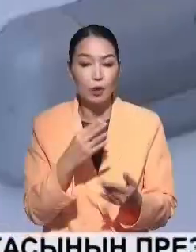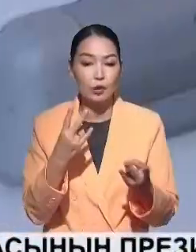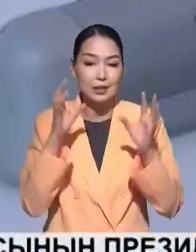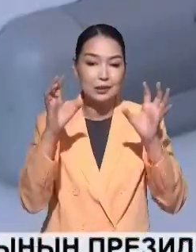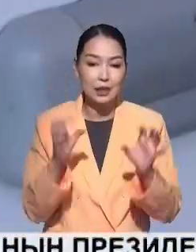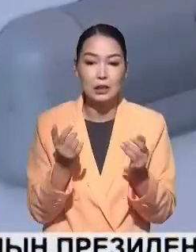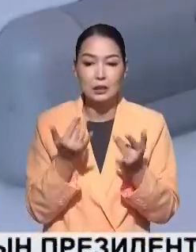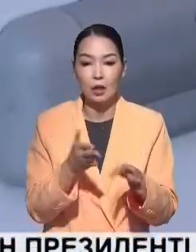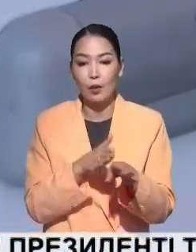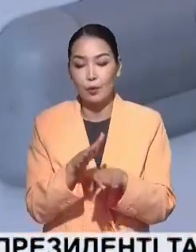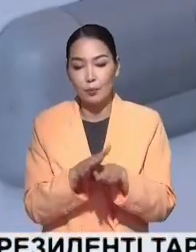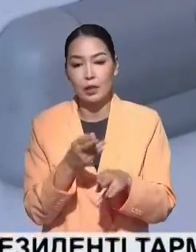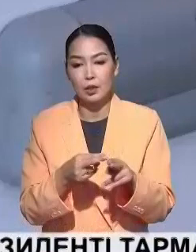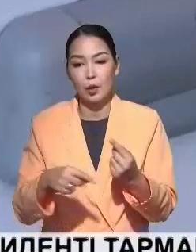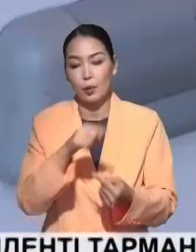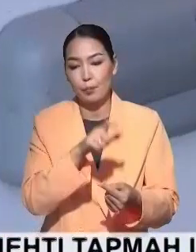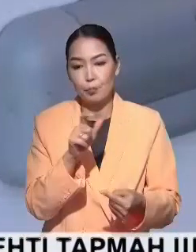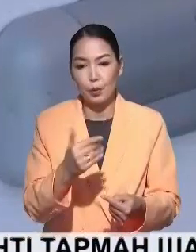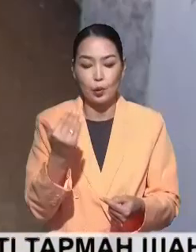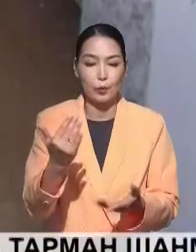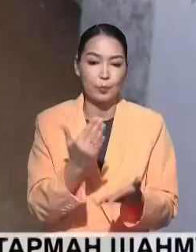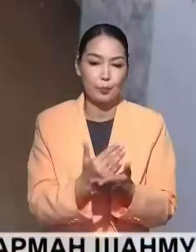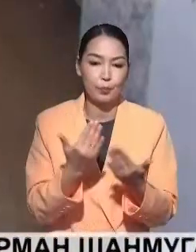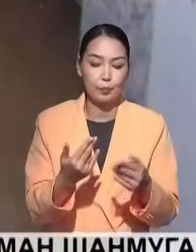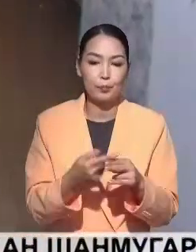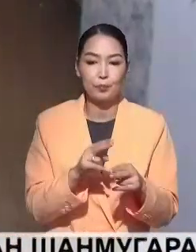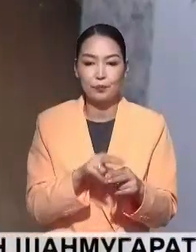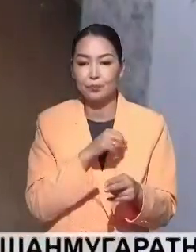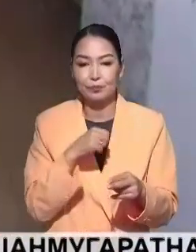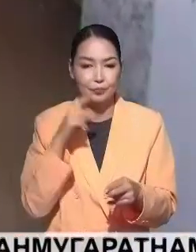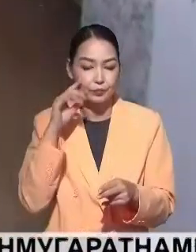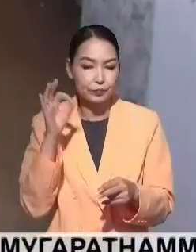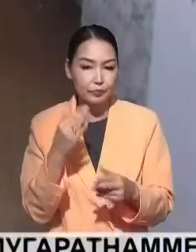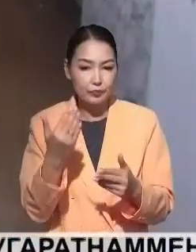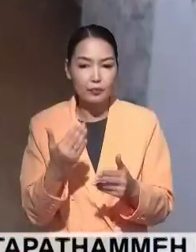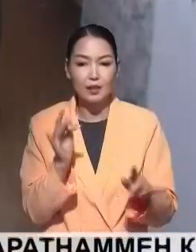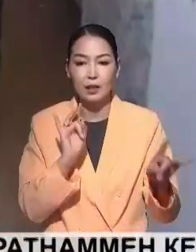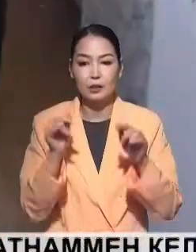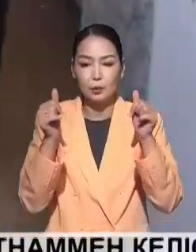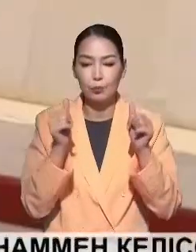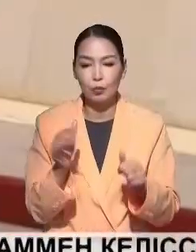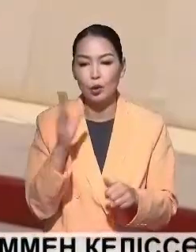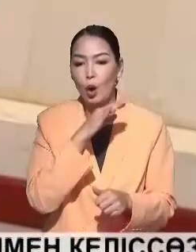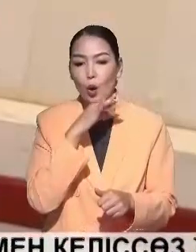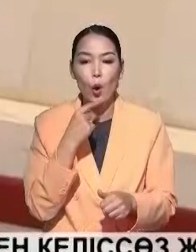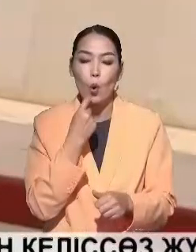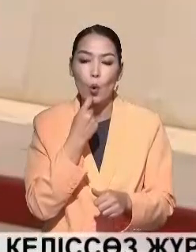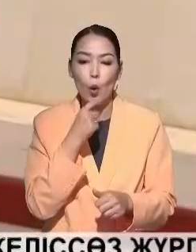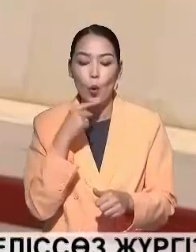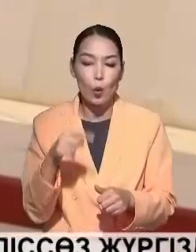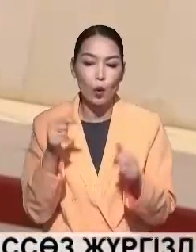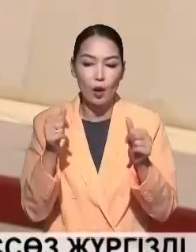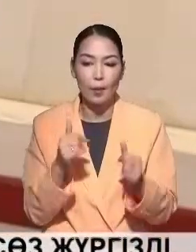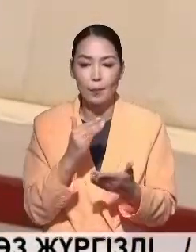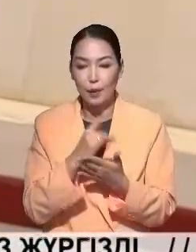талаптарын орындамайтын кәсіпкерлер жетерлік. Бүгінде жиі кездесетін қателердің бірі сыртқы жарнаманың тек орыс тілінде рәсімделуі. Кей кезде қазақ